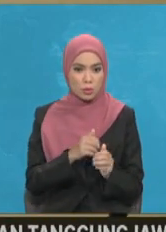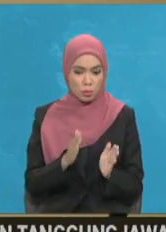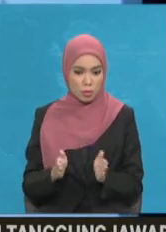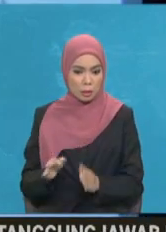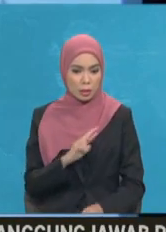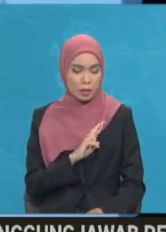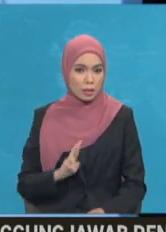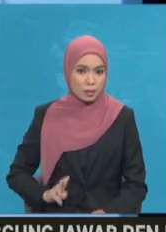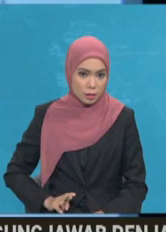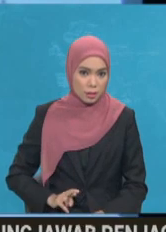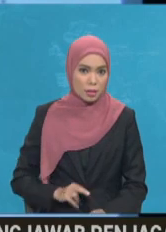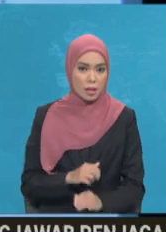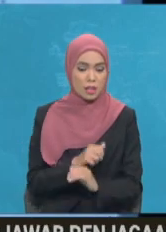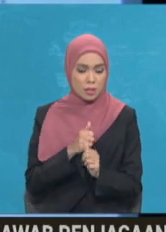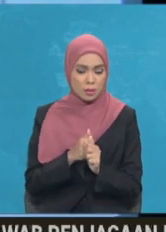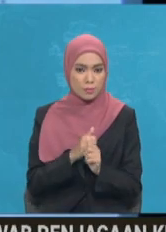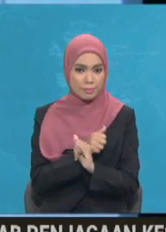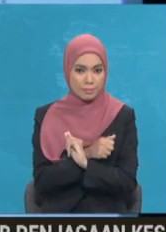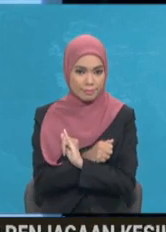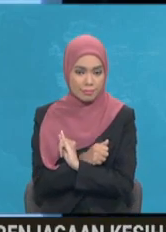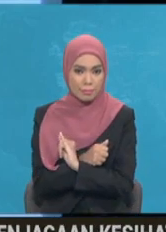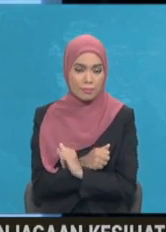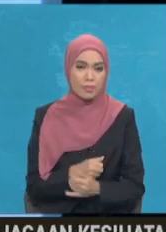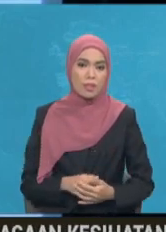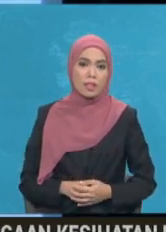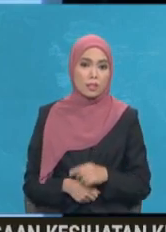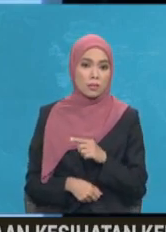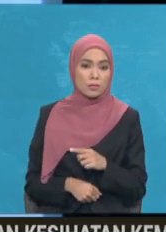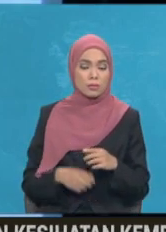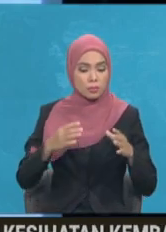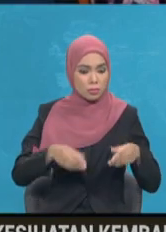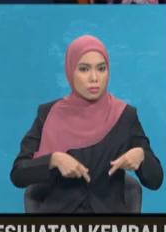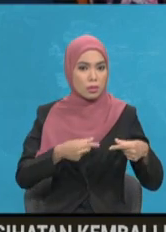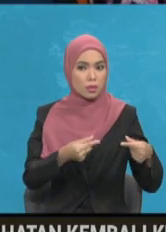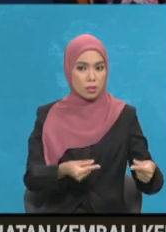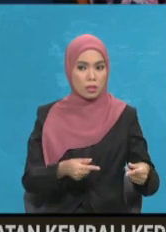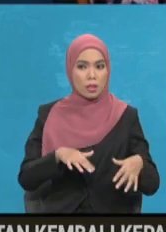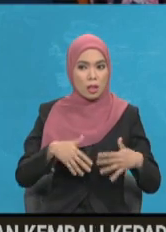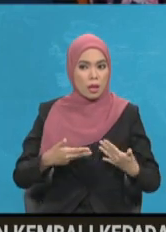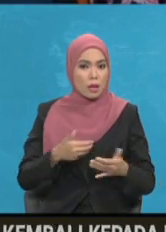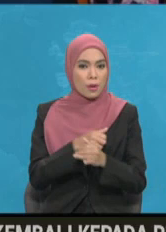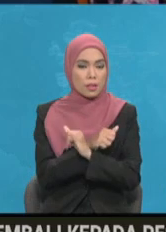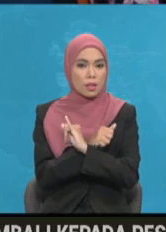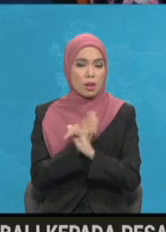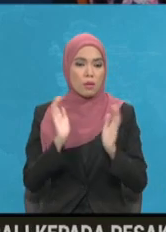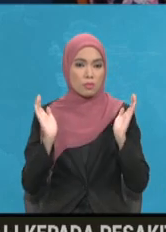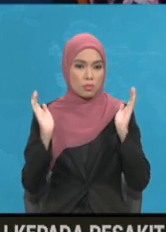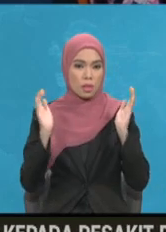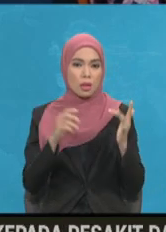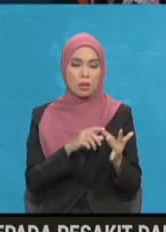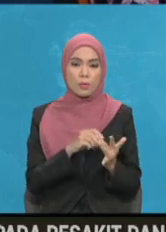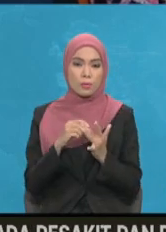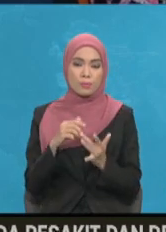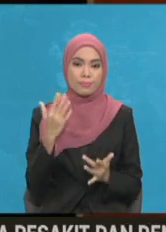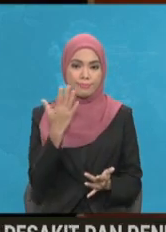sumpahnya juga bagi membantu untuk mendalami pengetahuan tentang keunikan adat istiadat Brunei kami berbahasa dengan orang-orang